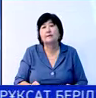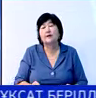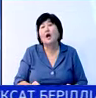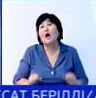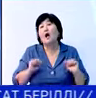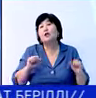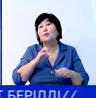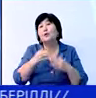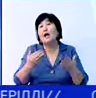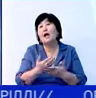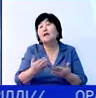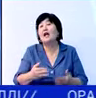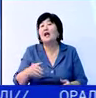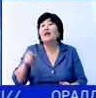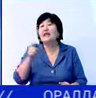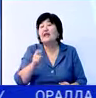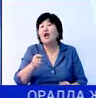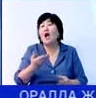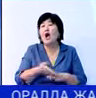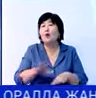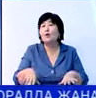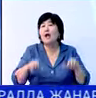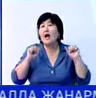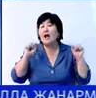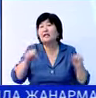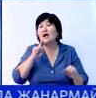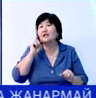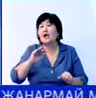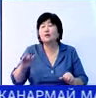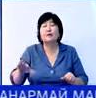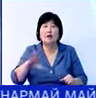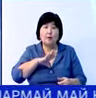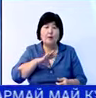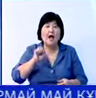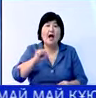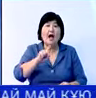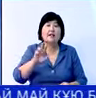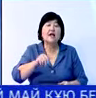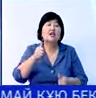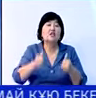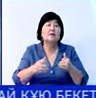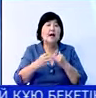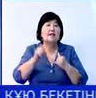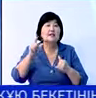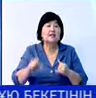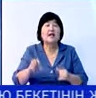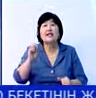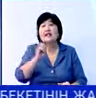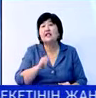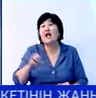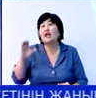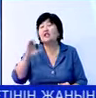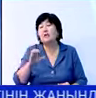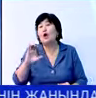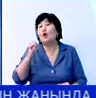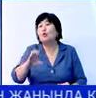Спорт әлемінен ақпар. Пхеньянда ауыр атлетикадан жасөспірімдер мен жастар арасында болып жатқан Азия чемпионатында жерлесіміз Есенгелді Сәпи